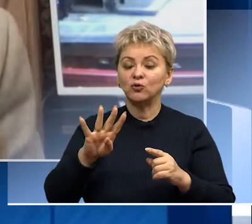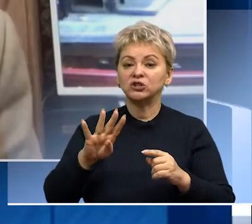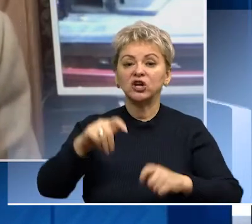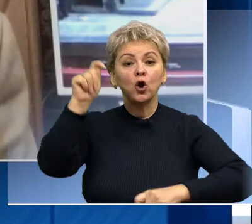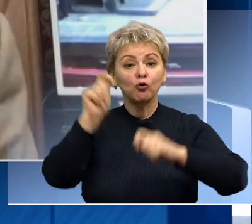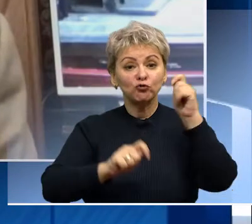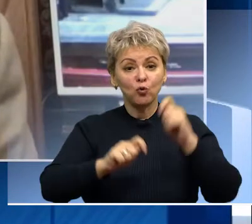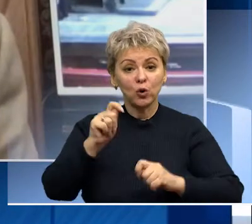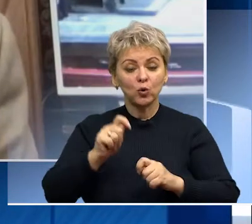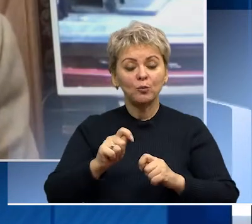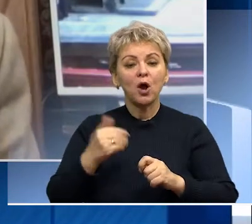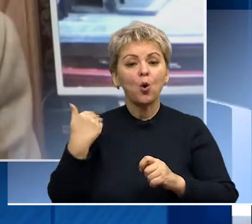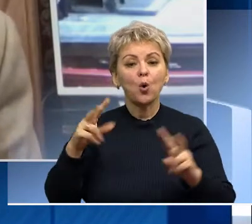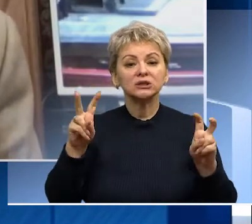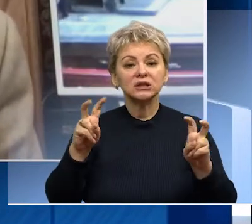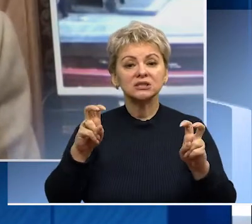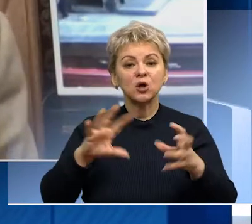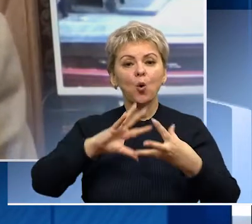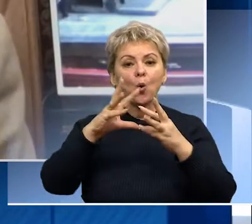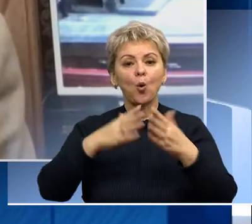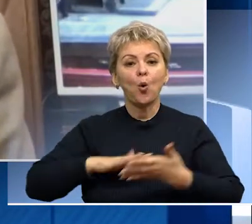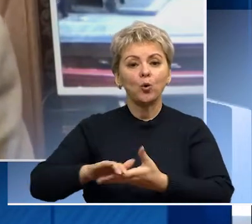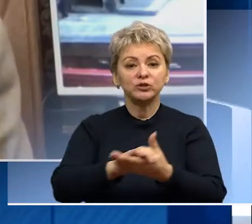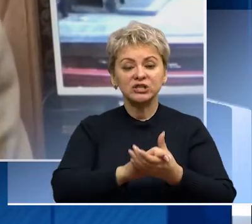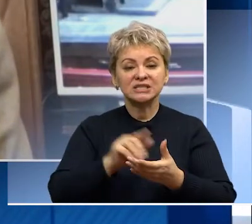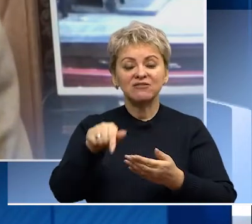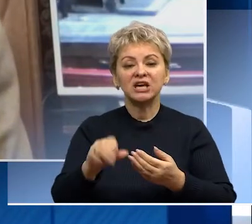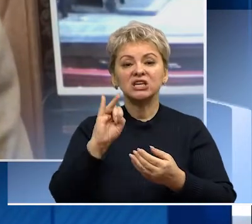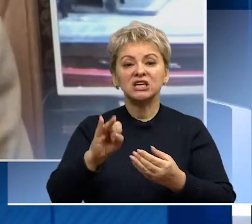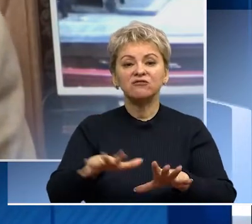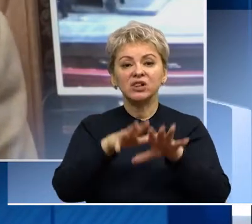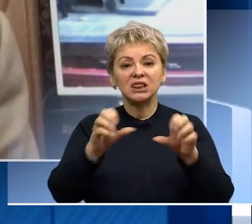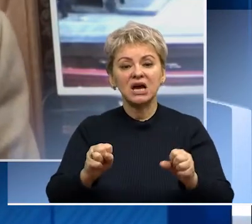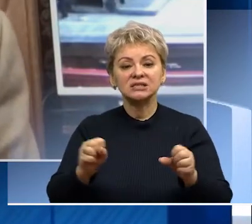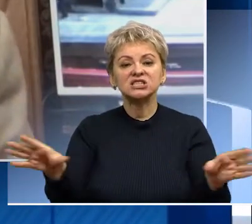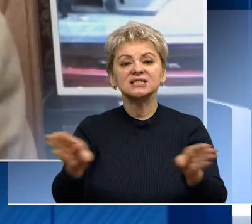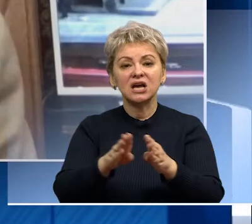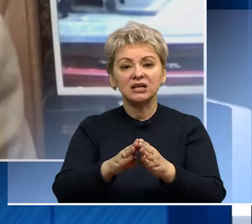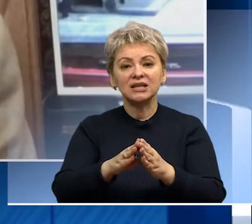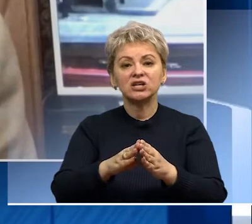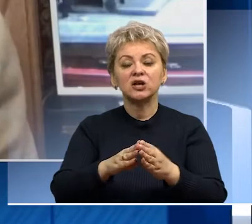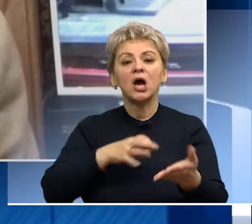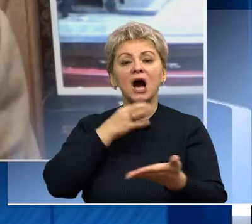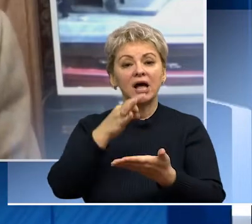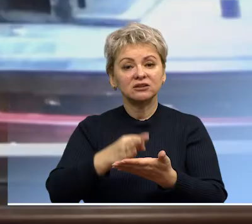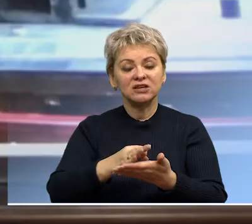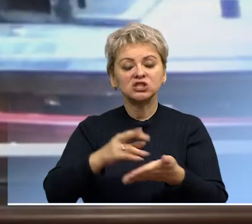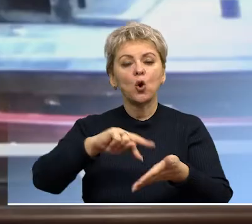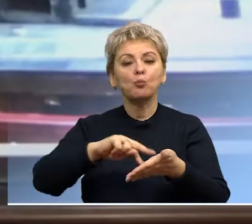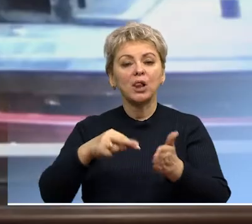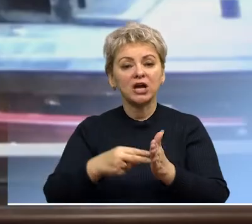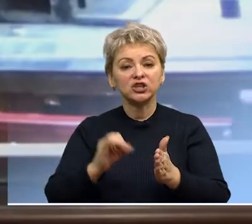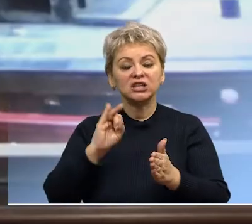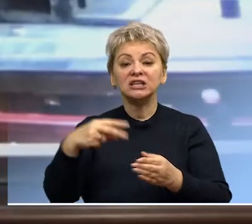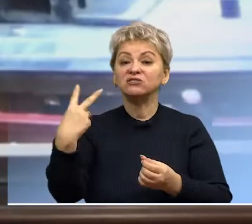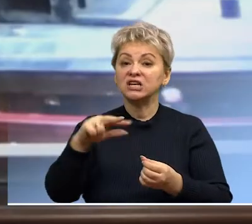четвертый гражданский форум. Он назывался «Общество и власть. Солидарная ответственность».